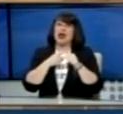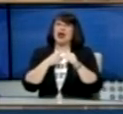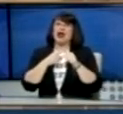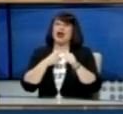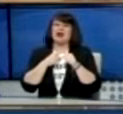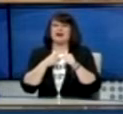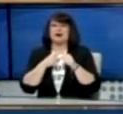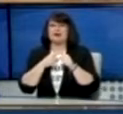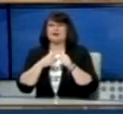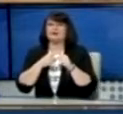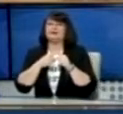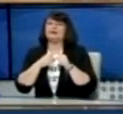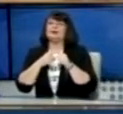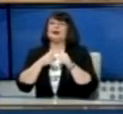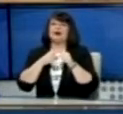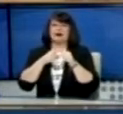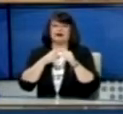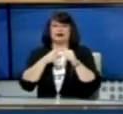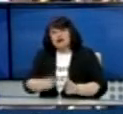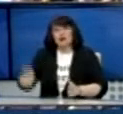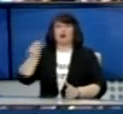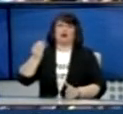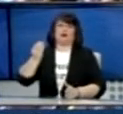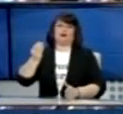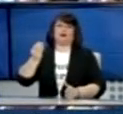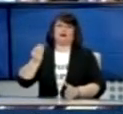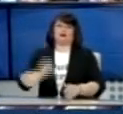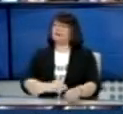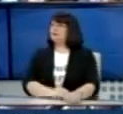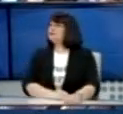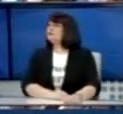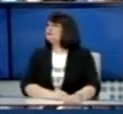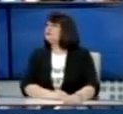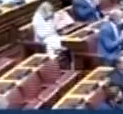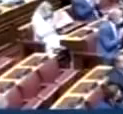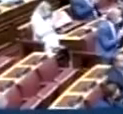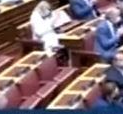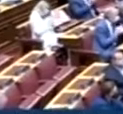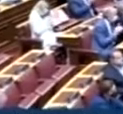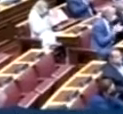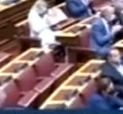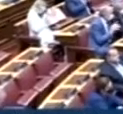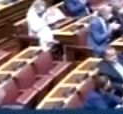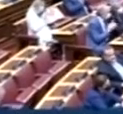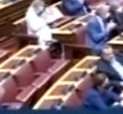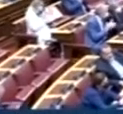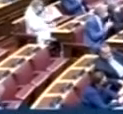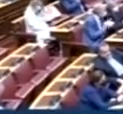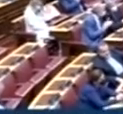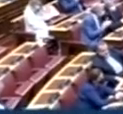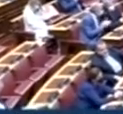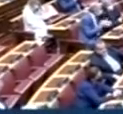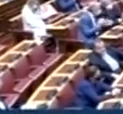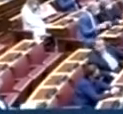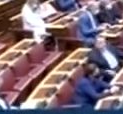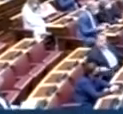τόσο το ζήτημα της ασφάλειας σας, όσο και το ζήτημα της αναπτυξιακής πορείας, όχι μόνο του Εύρου, αλλά συνολικά της